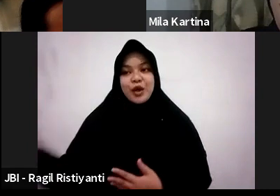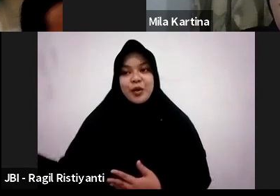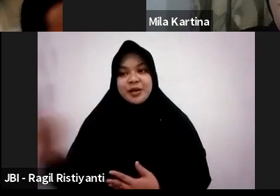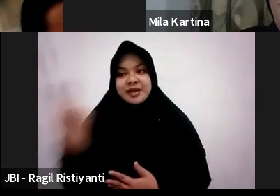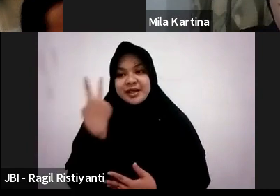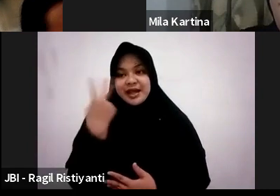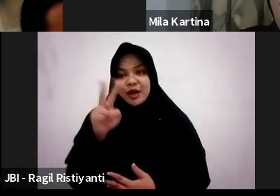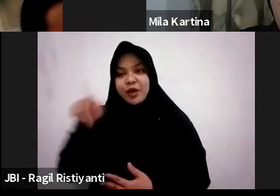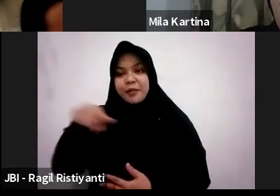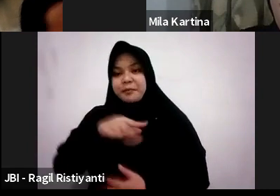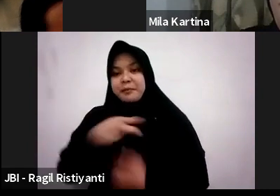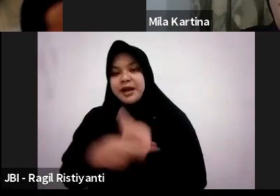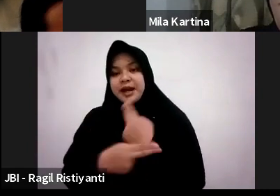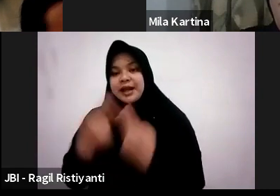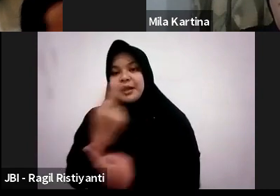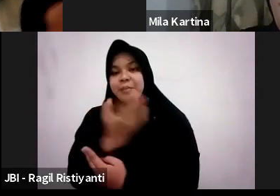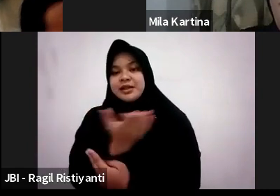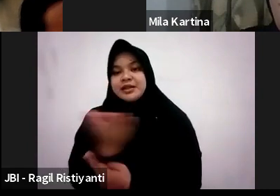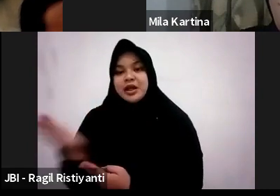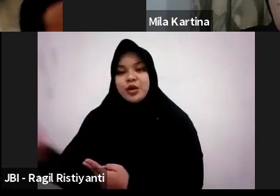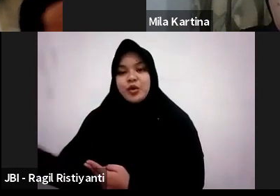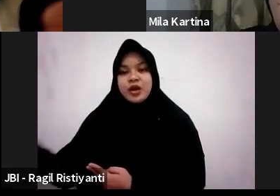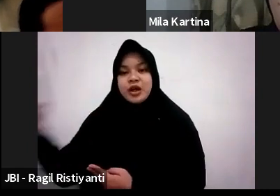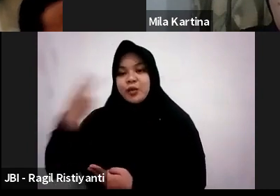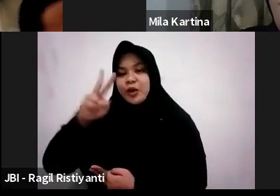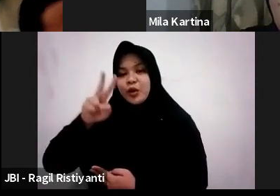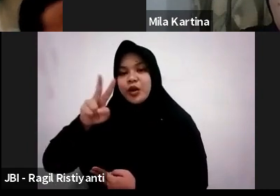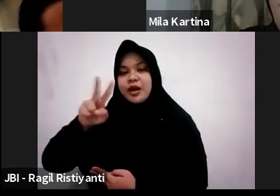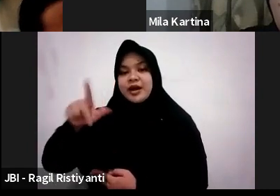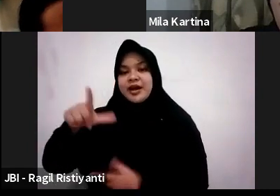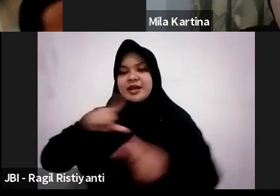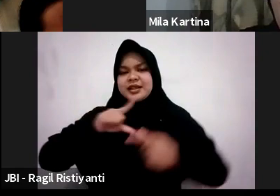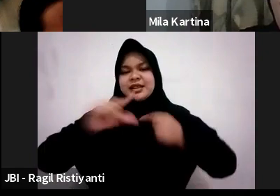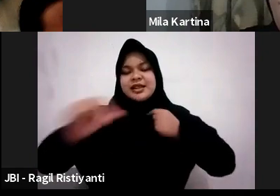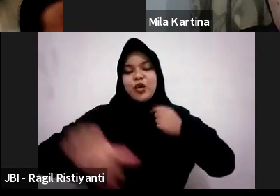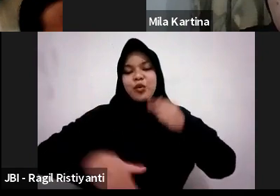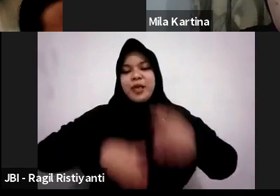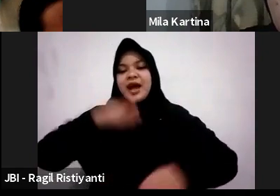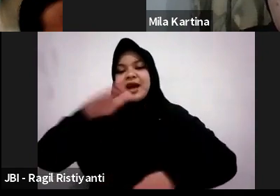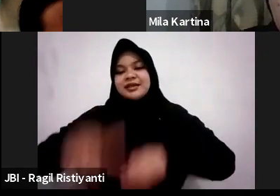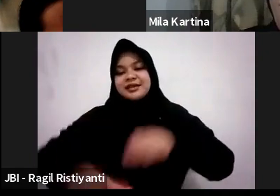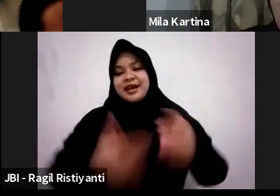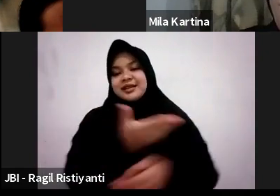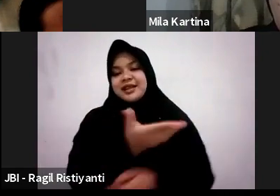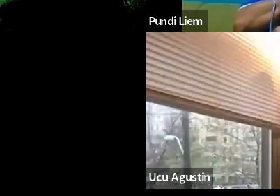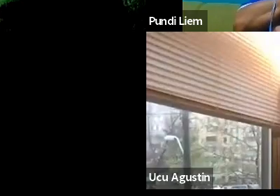panitia kami persilahkan kita akan menyaksikan Mau ber yang sejauh kumelangkah Selamat menyaksikan